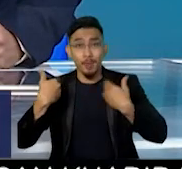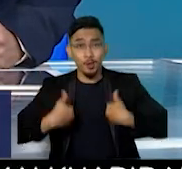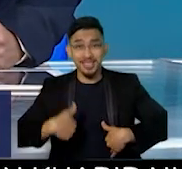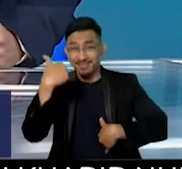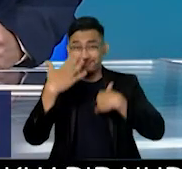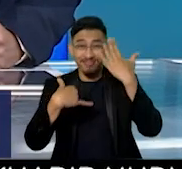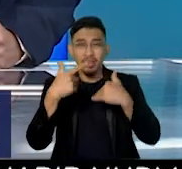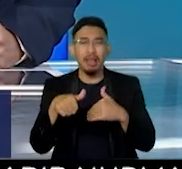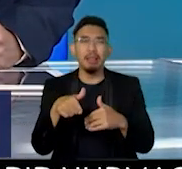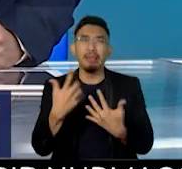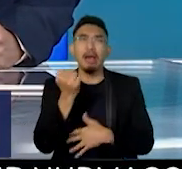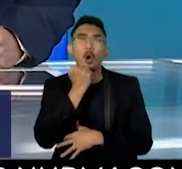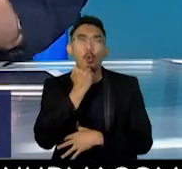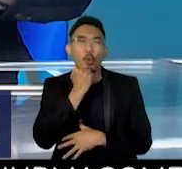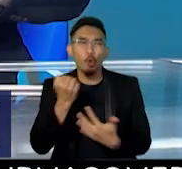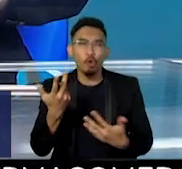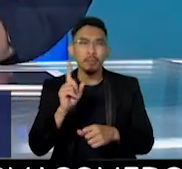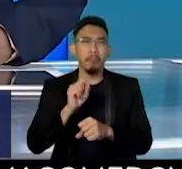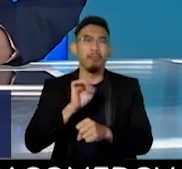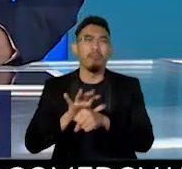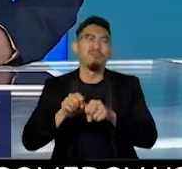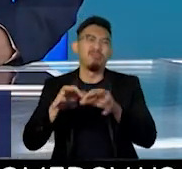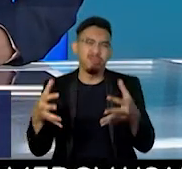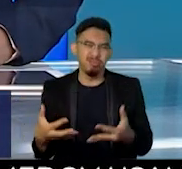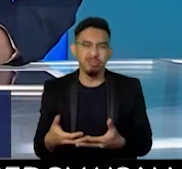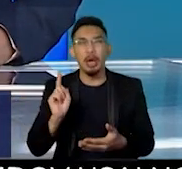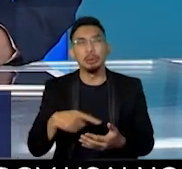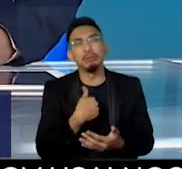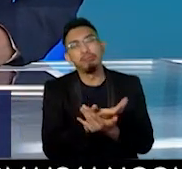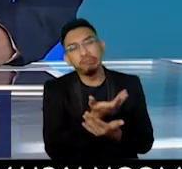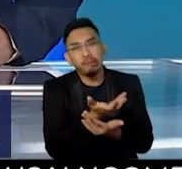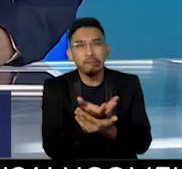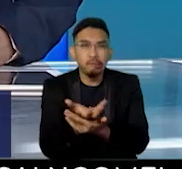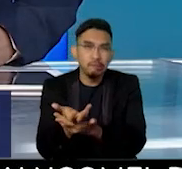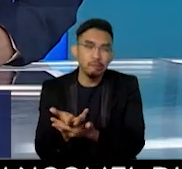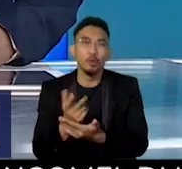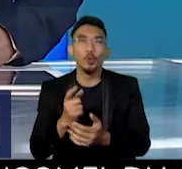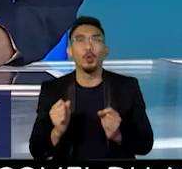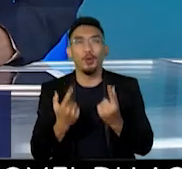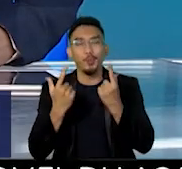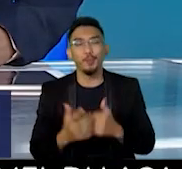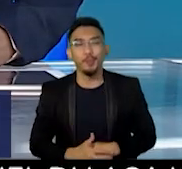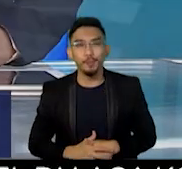merupakan pengangguran terdampak pandemi yang terpaksa mengemis demi bertahan hidup.